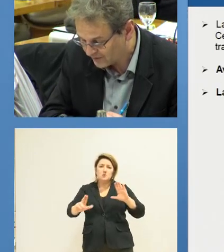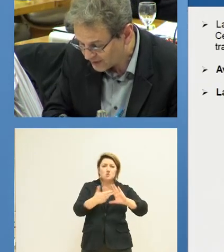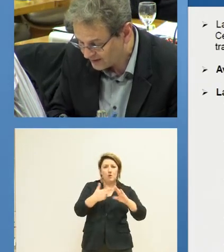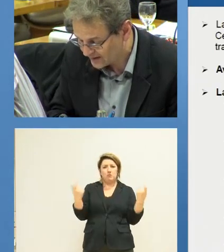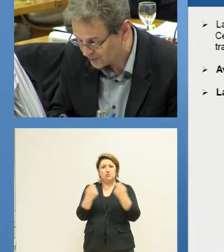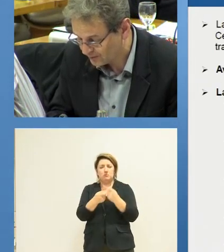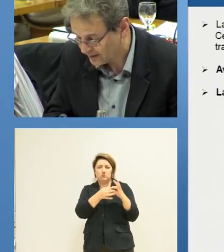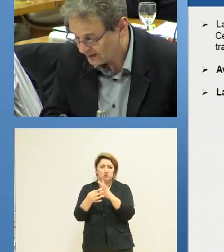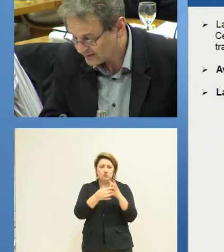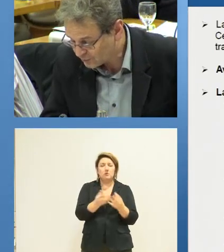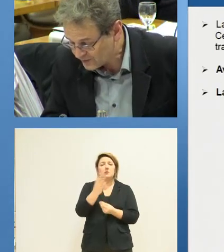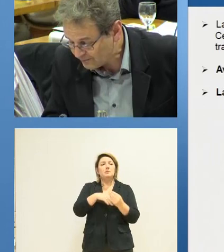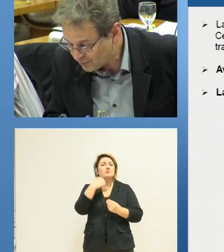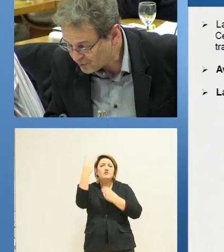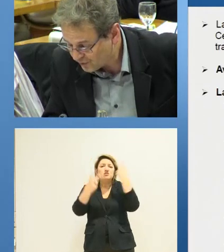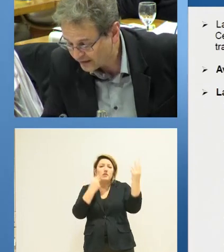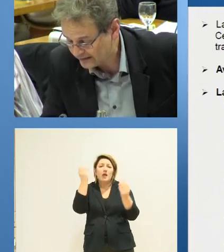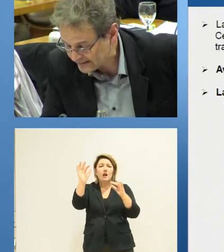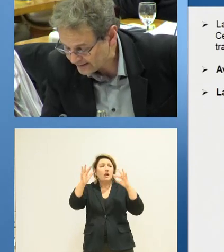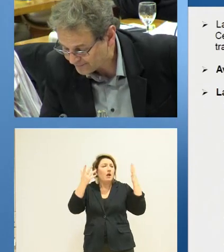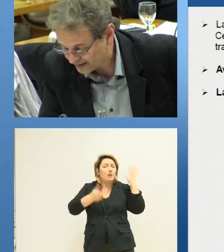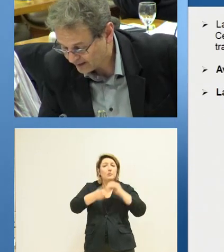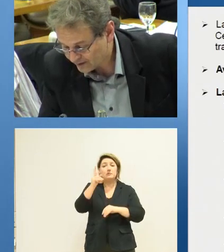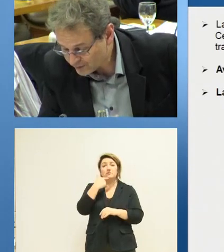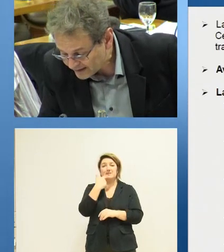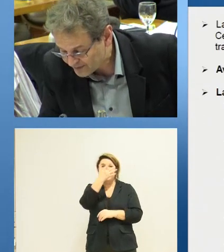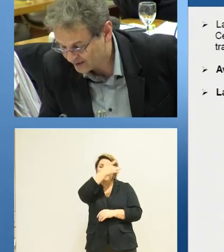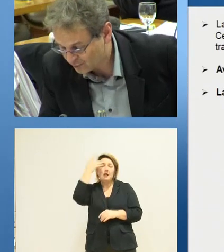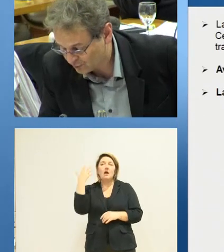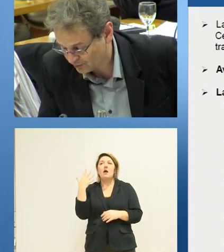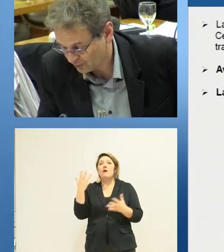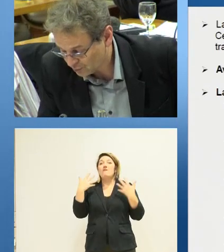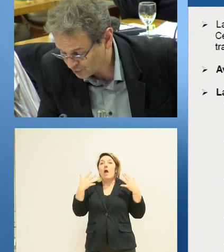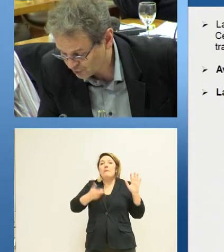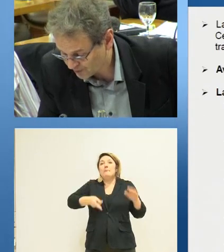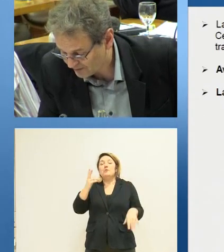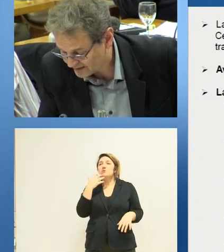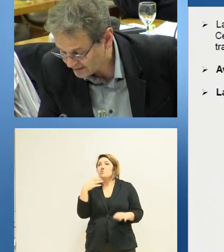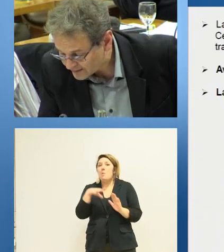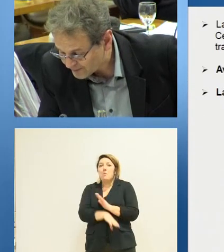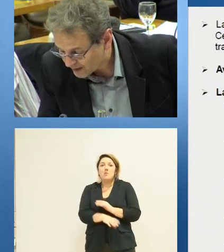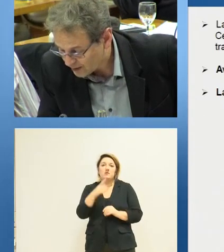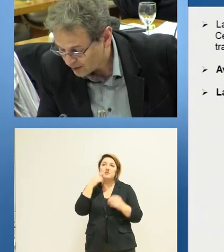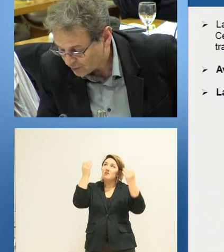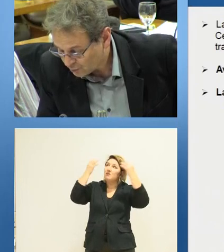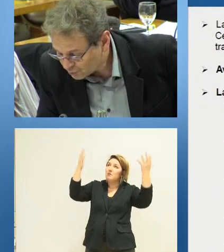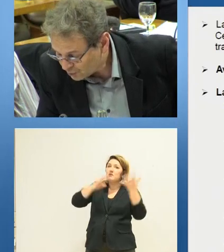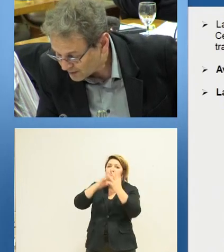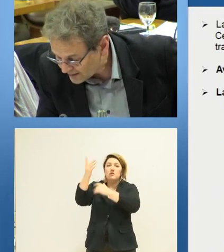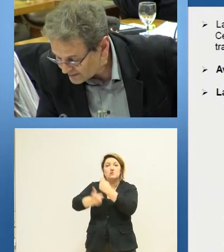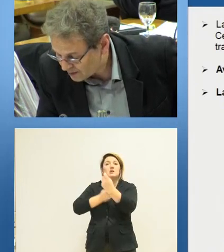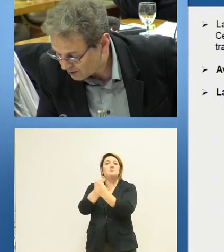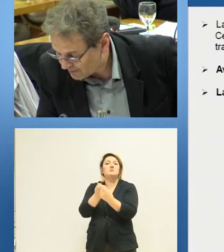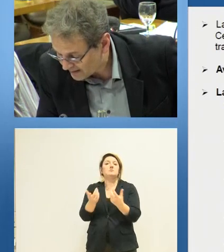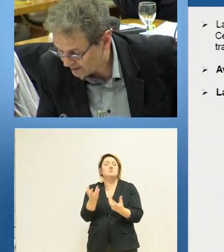concernant la végétalisation c'est aussi plus de frais l'été c'est une adaptation au changement climatique outre